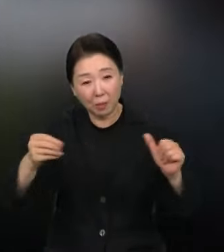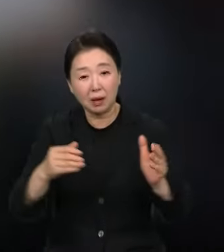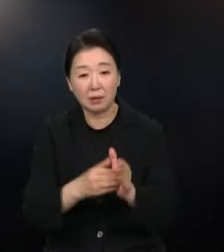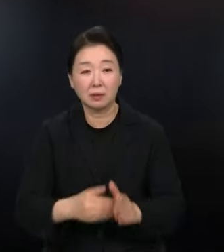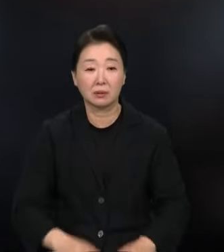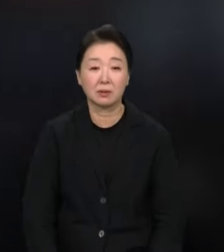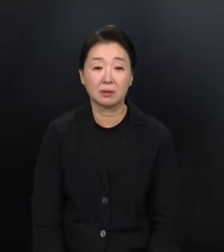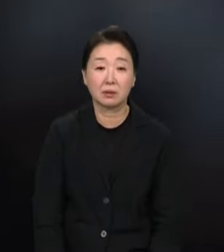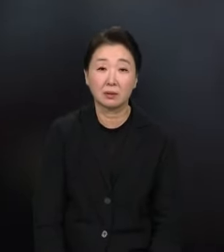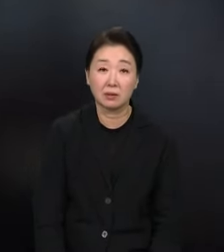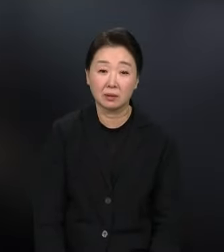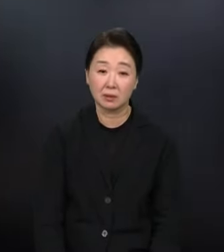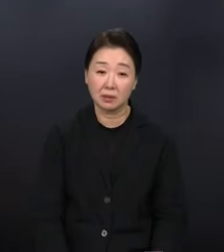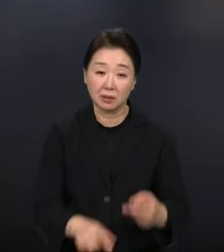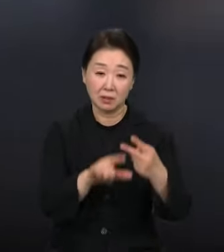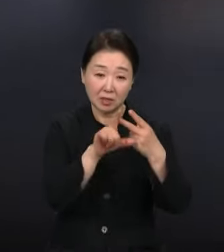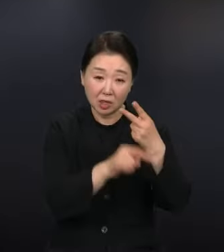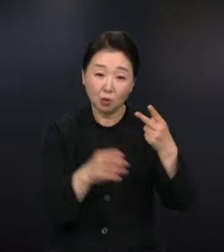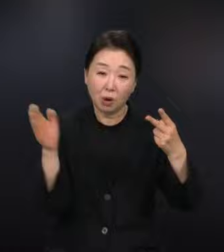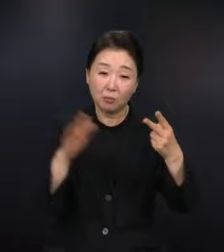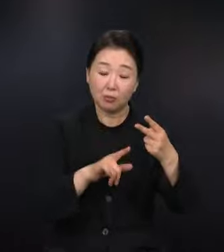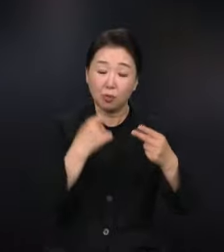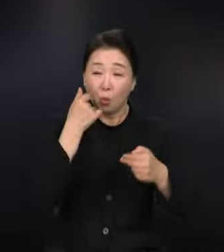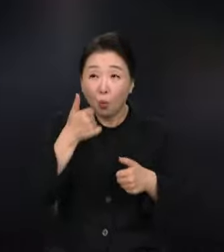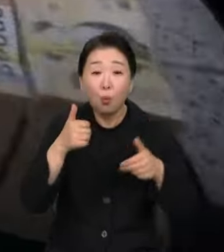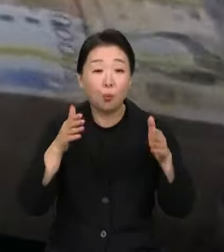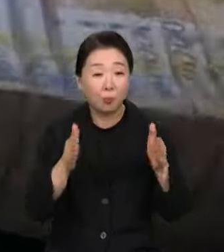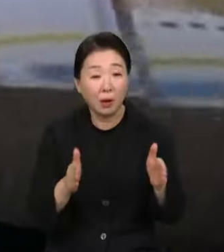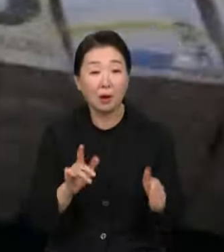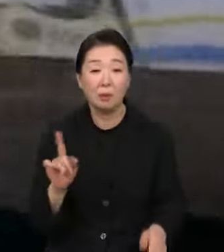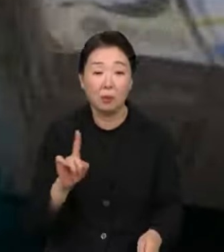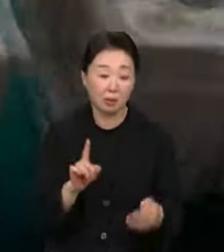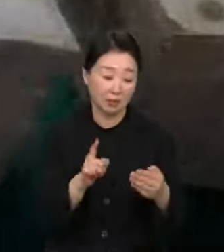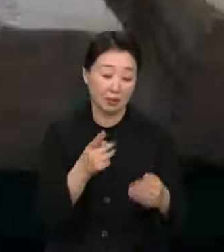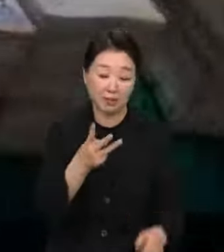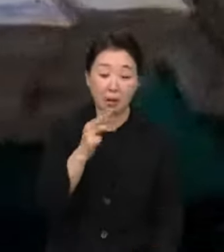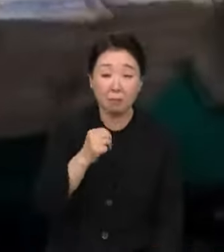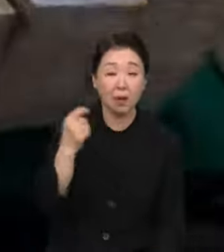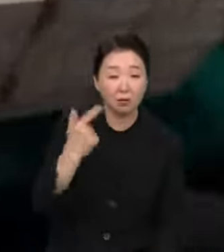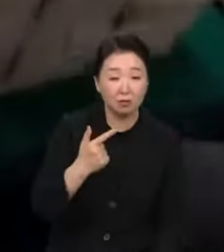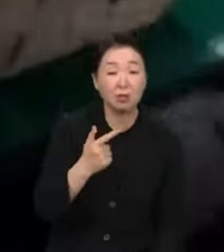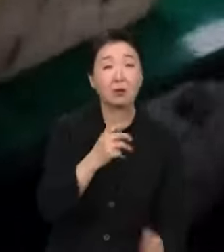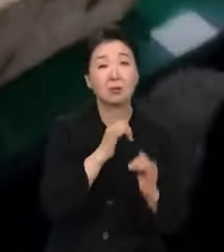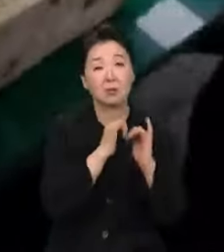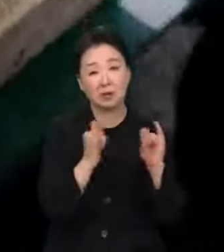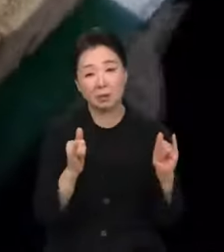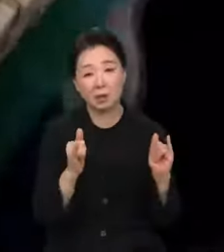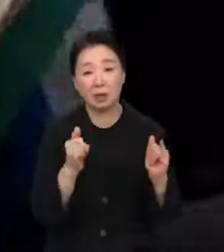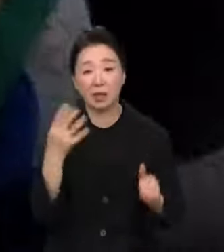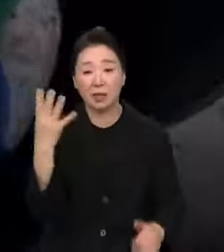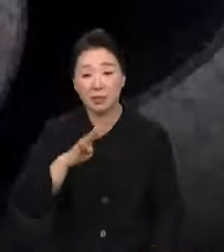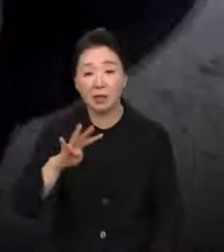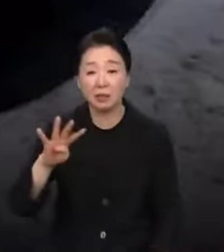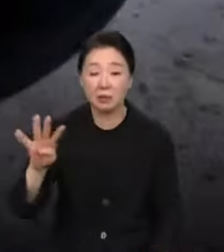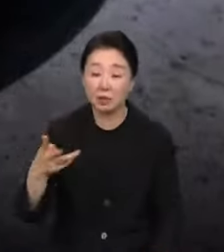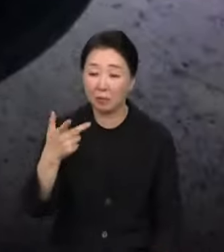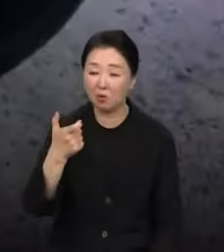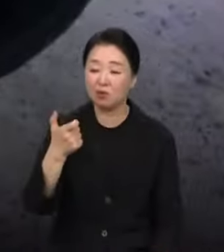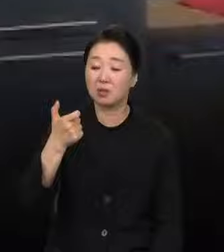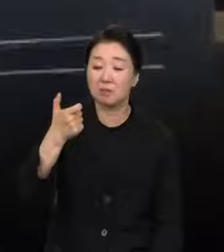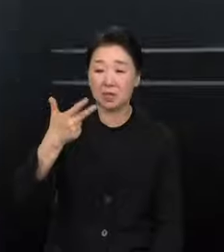유도했습니다 이렇게 지난해 2월부터 5개월 동안 무려 36천 여명에게 467억